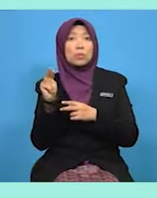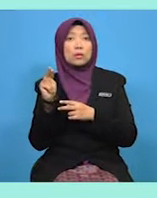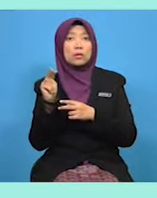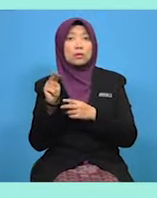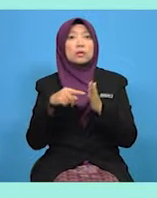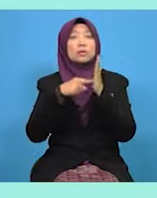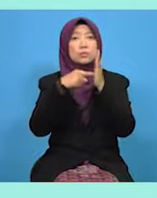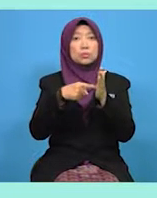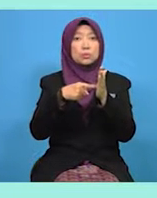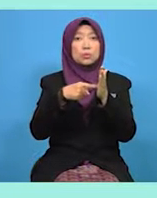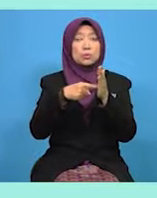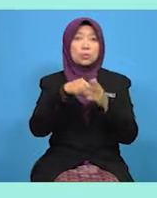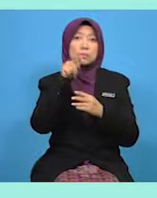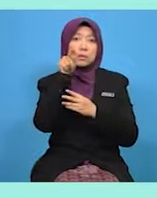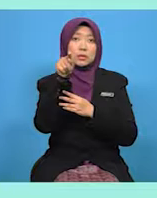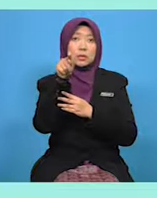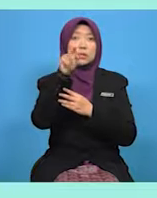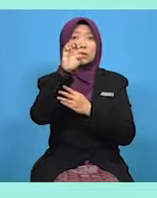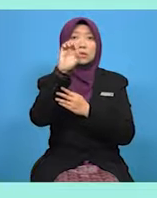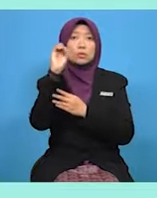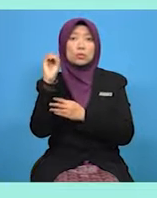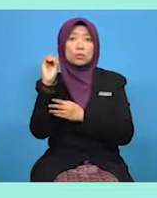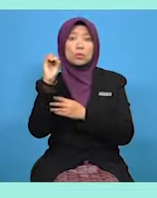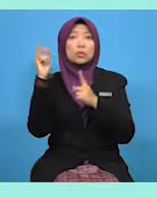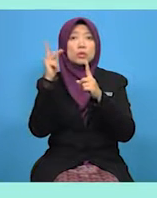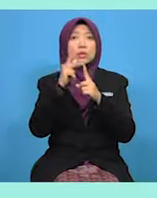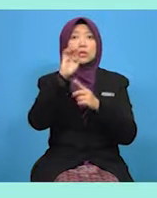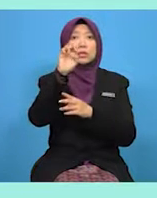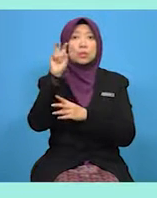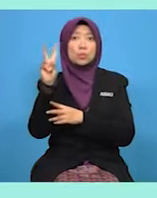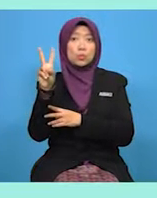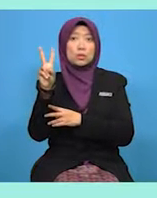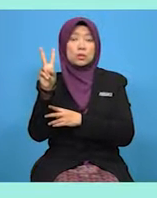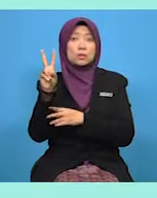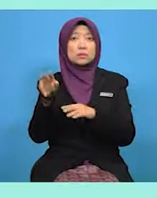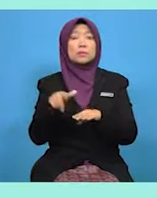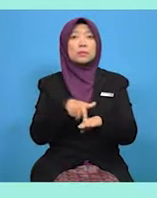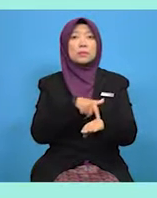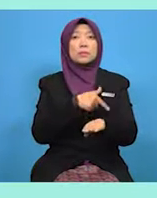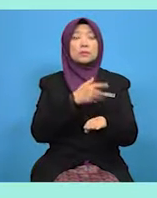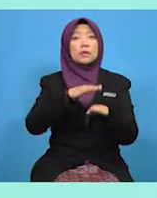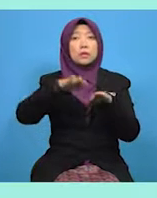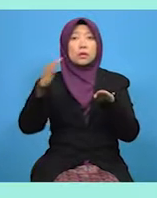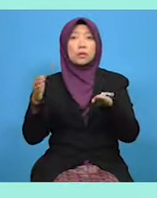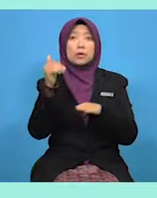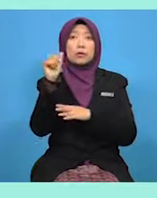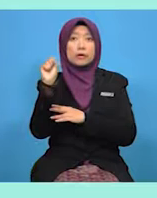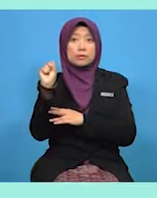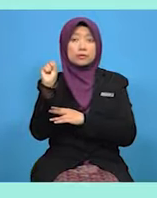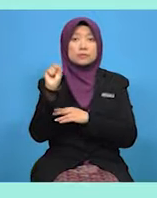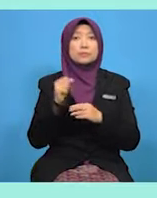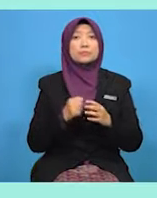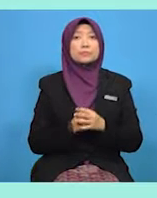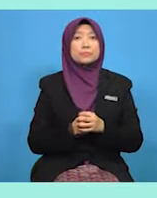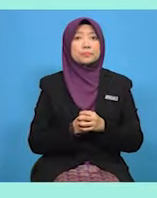oleh pergerakan titik dari E kosong ke E 2 di sepanjang kelo AS.